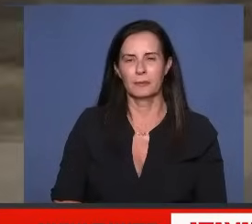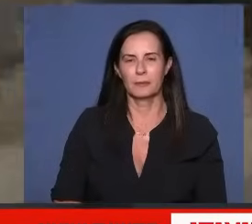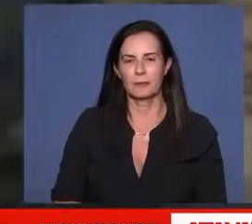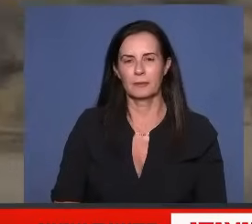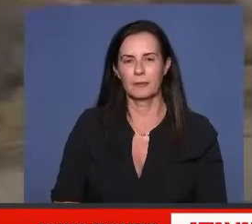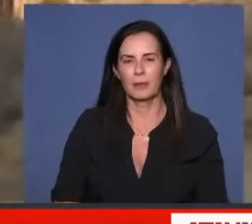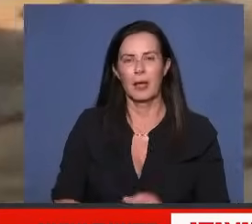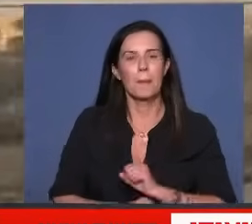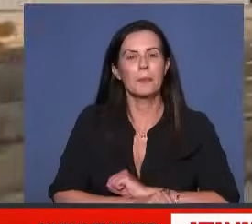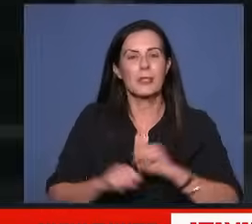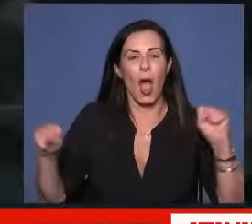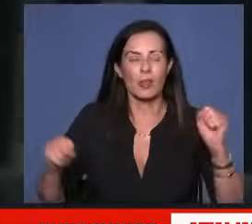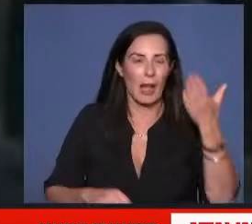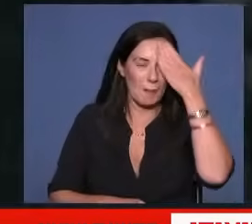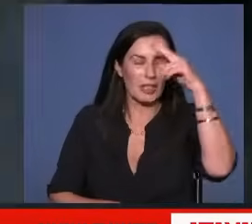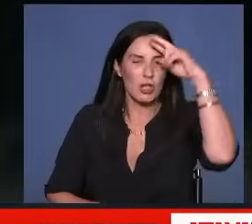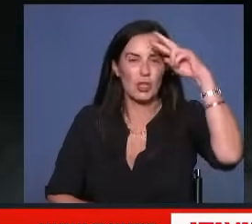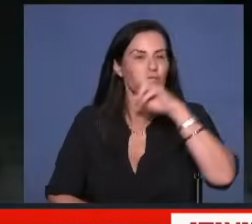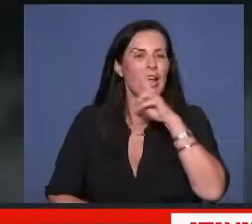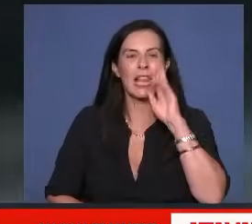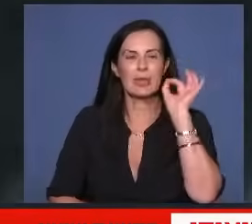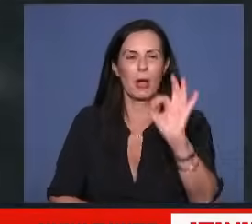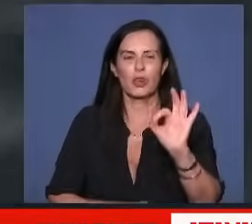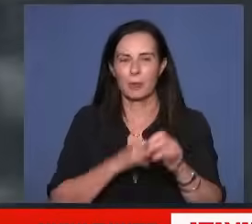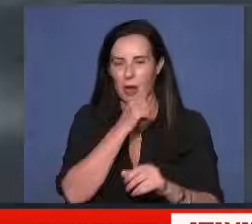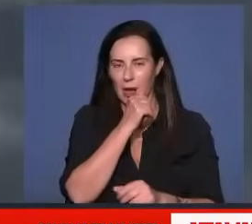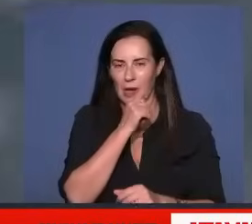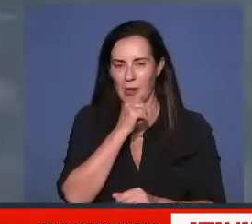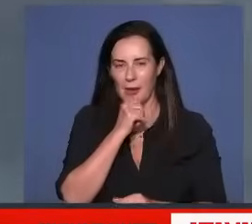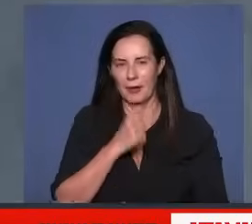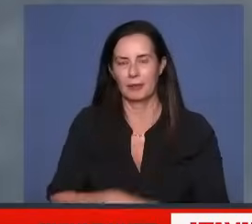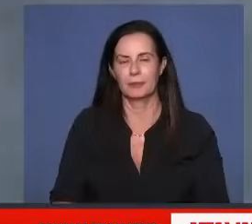פצצות על המצב של אמא שלך. יאללה שבאב, יאללה המלט, המלט.